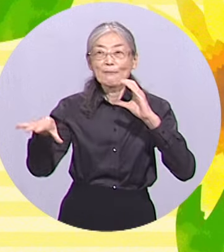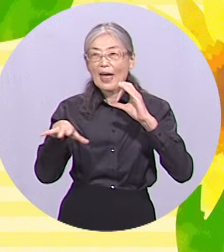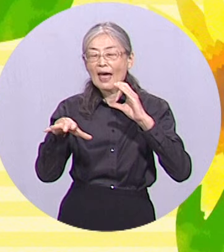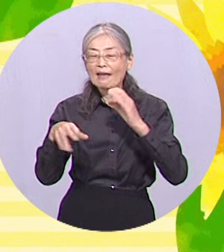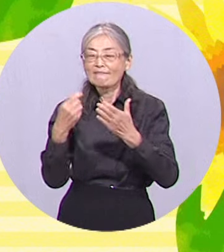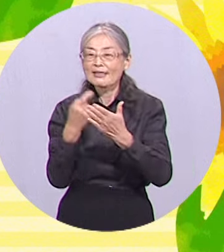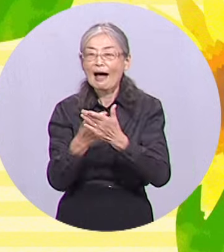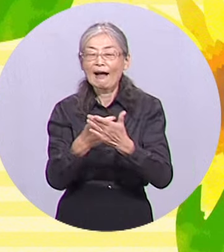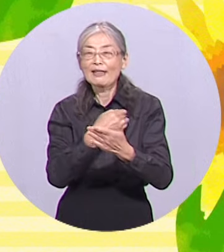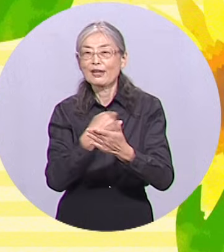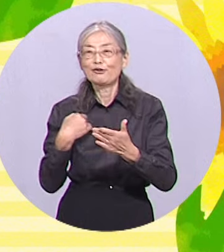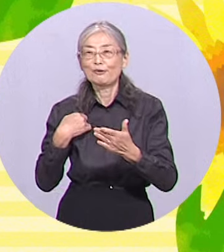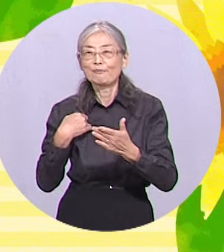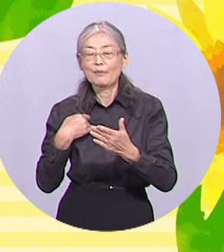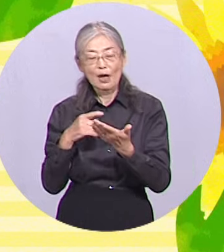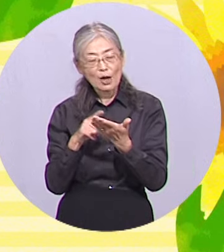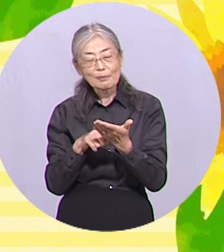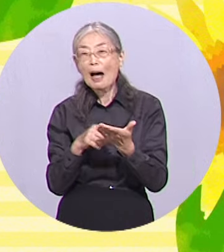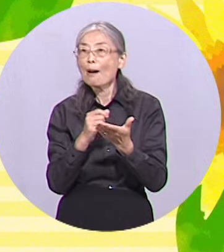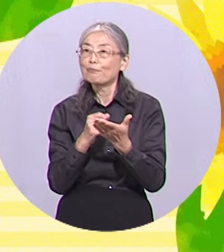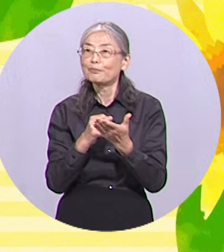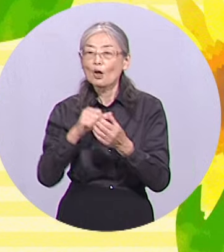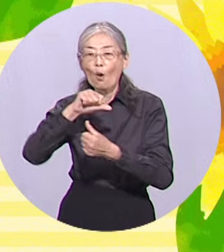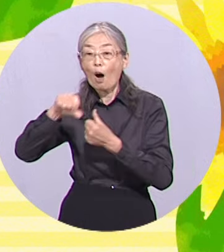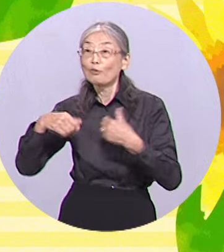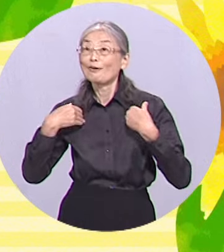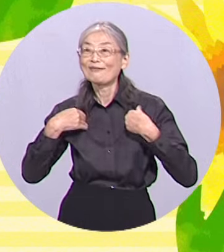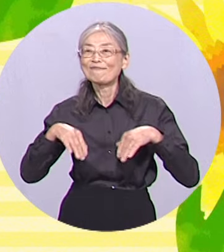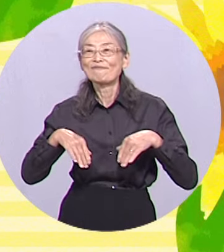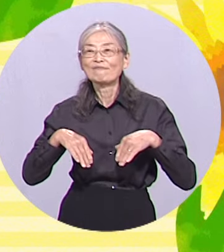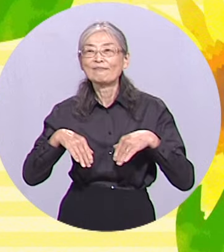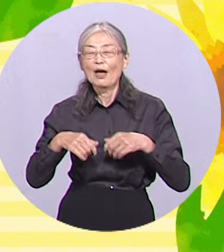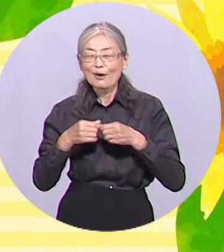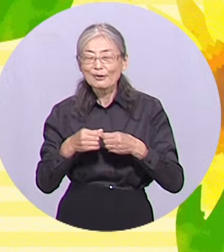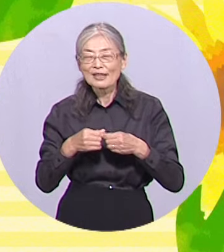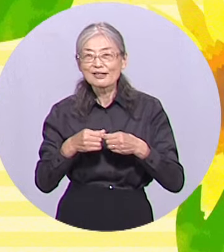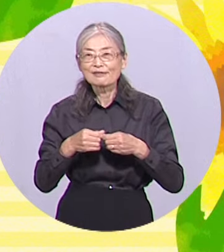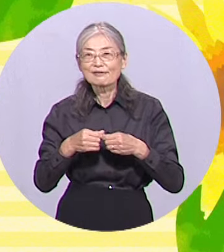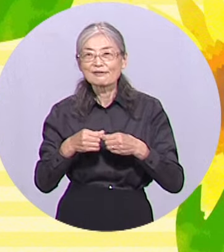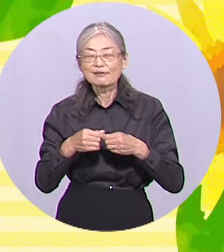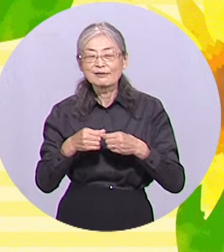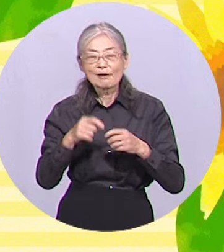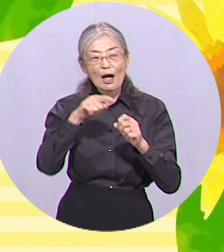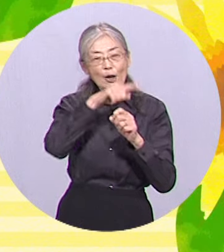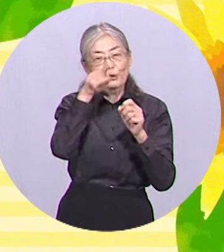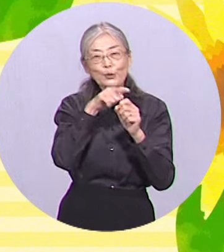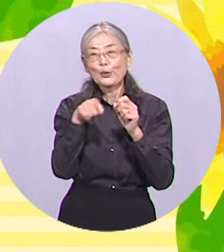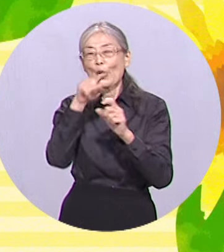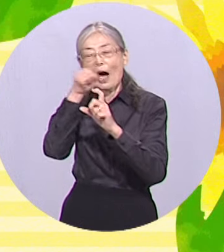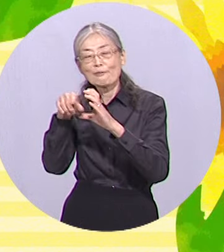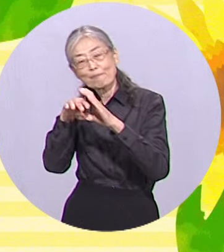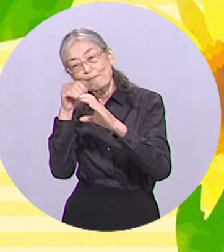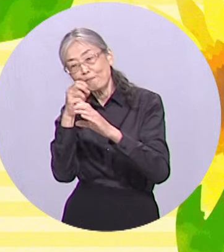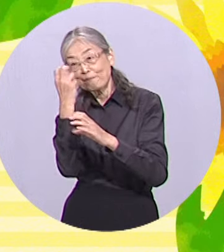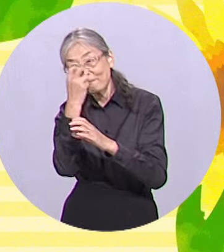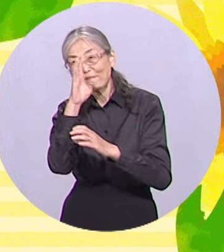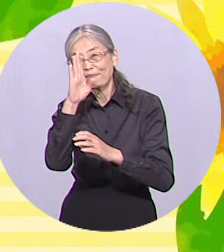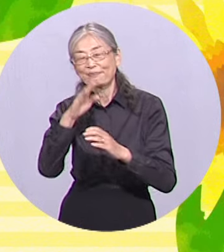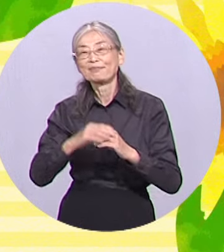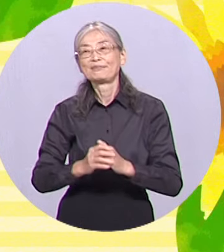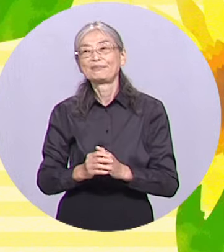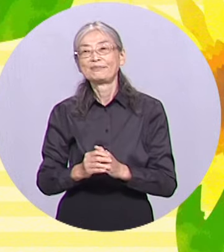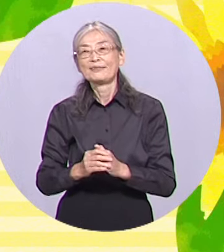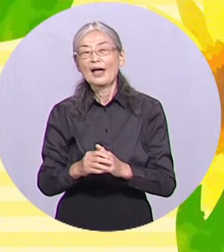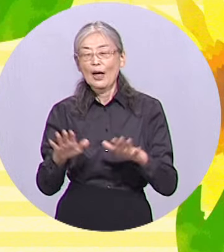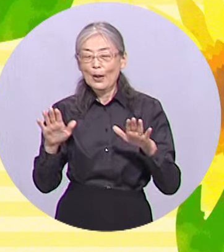。スマートフォンがあればアプリ不要です。詳しくはご覧の二次元コードなどで検索してください。以